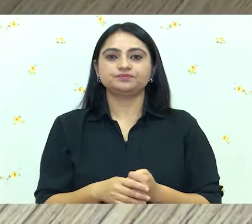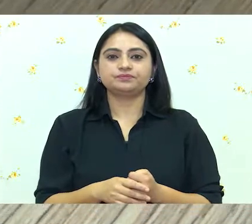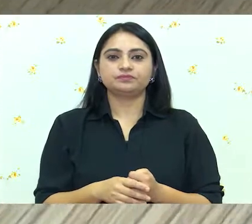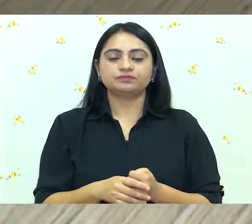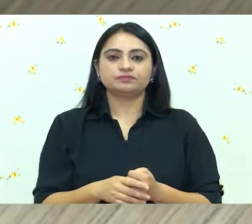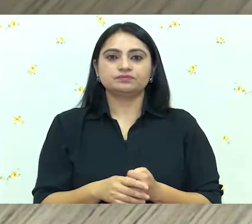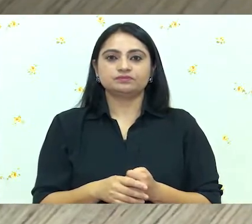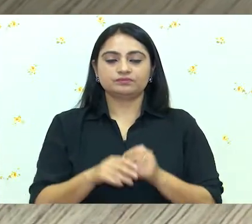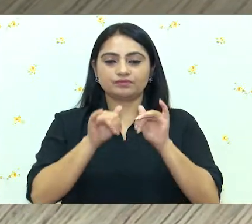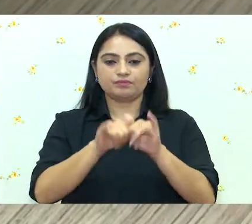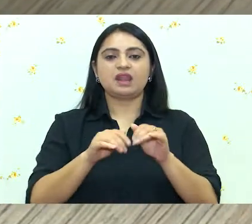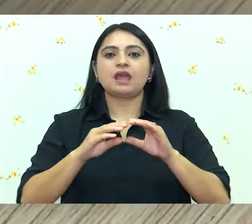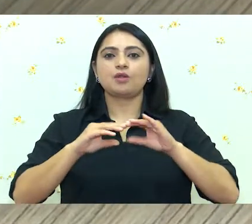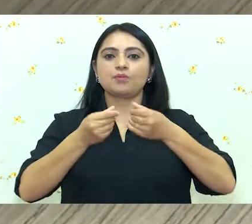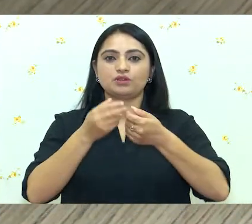हामीले पट्याउन सक्छौँ।